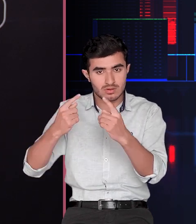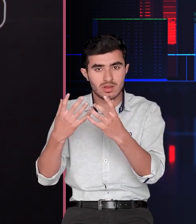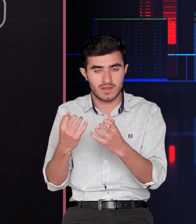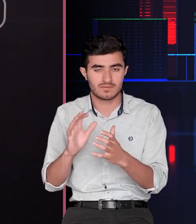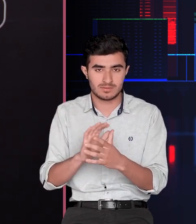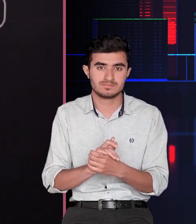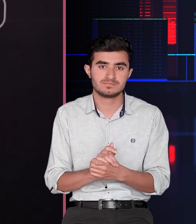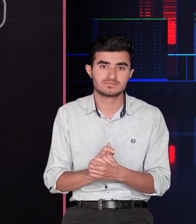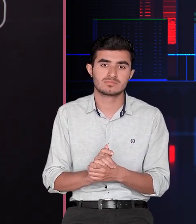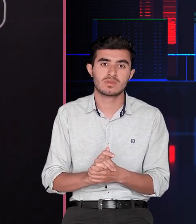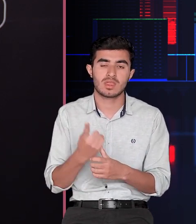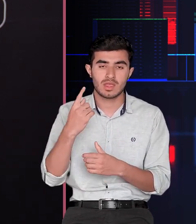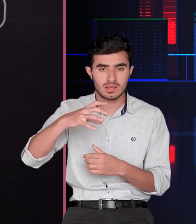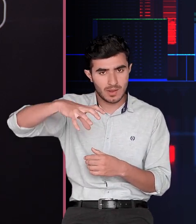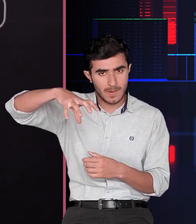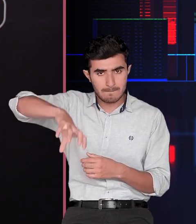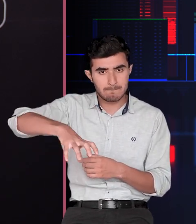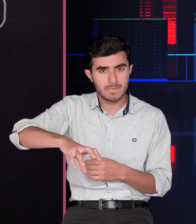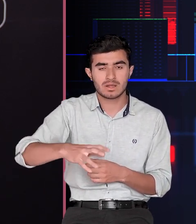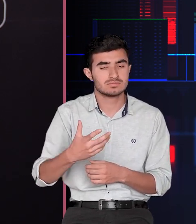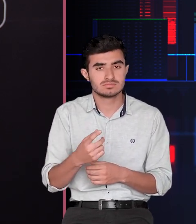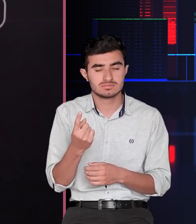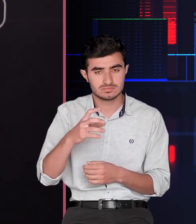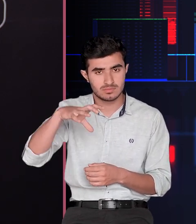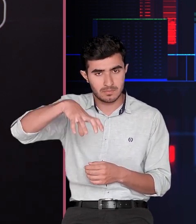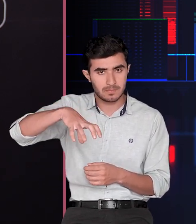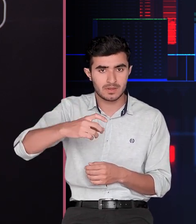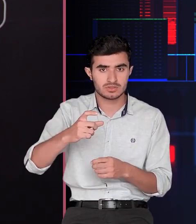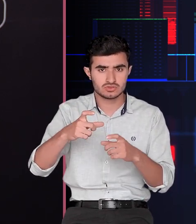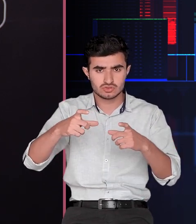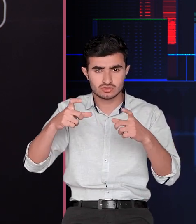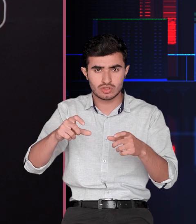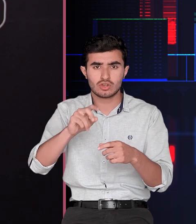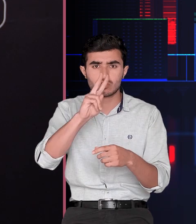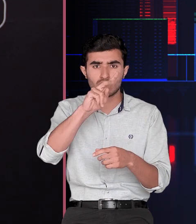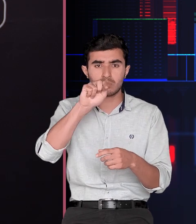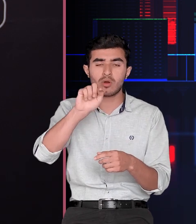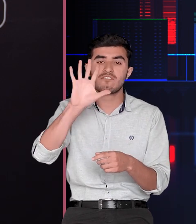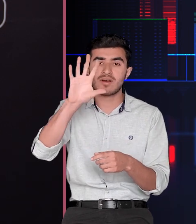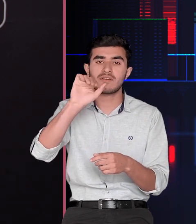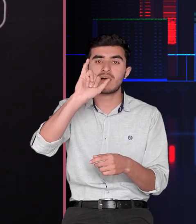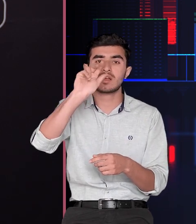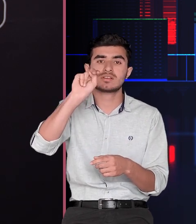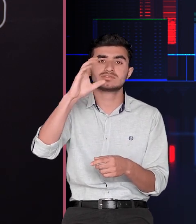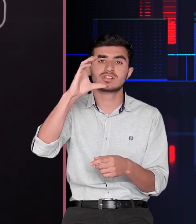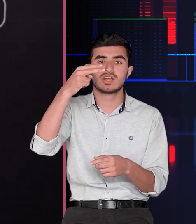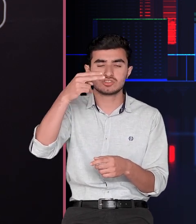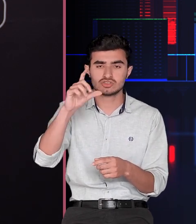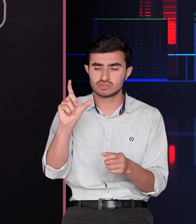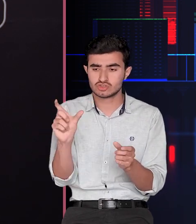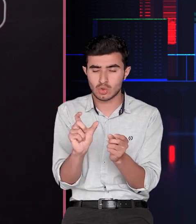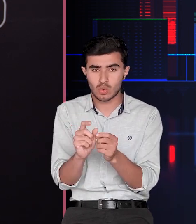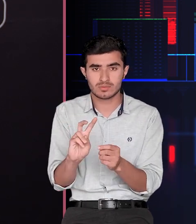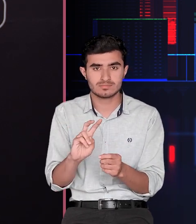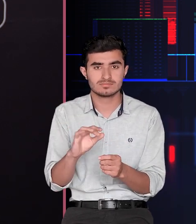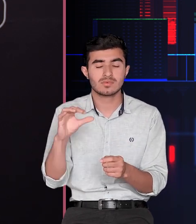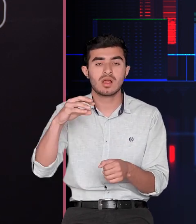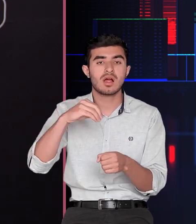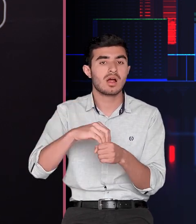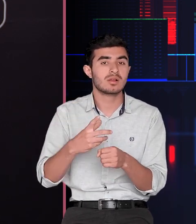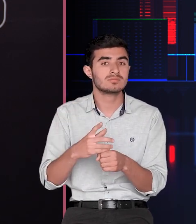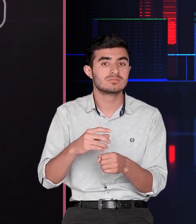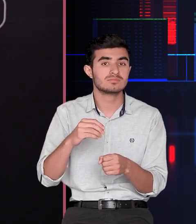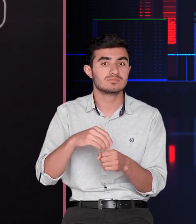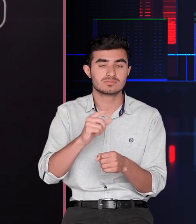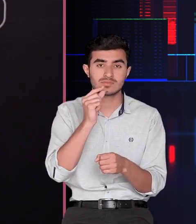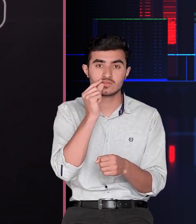है जो कि खजूर की लकड़ी का होता है, और राइडर्स का एक स्टार्टिंग पॉइंट होता है, और सेंटर में जहाँ